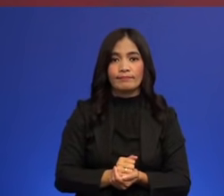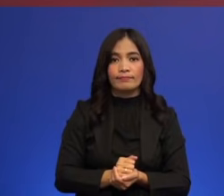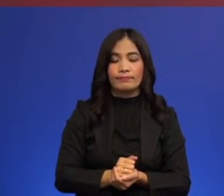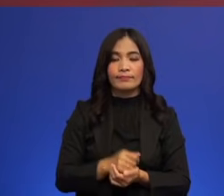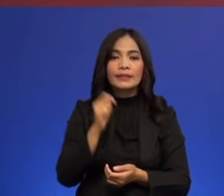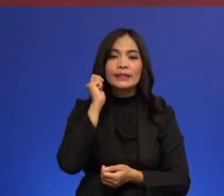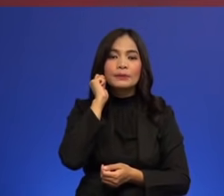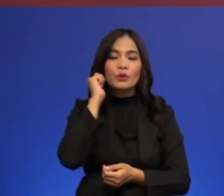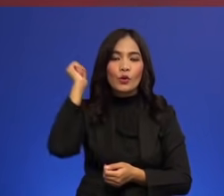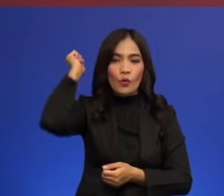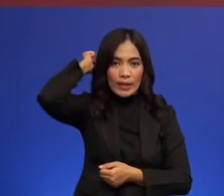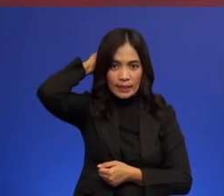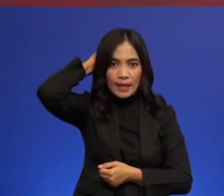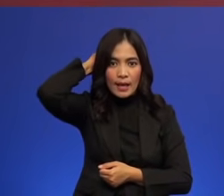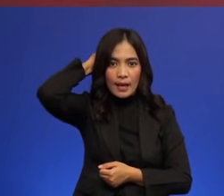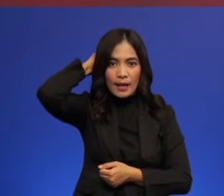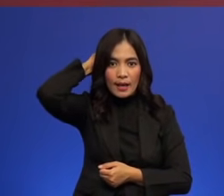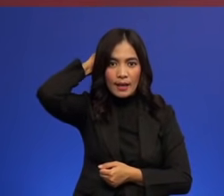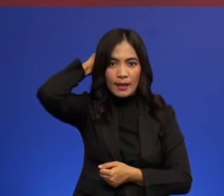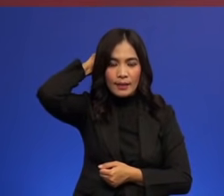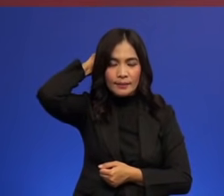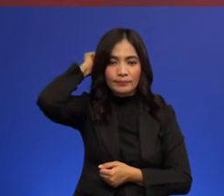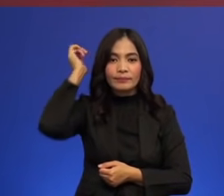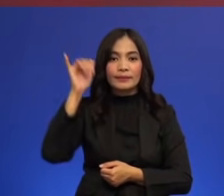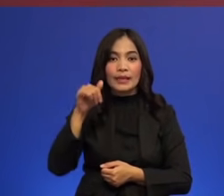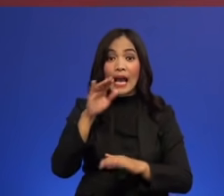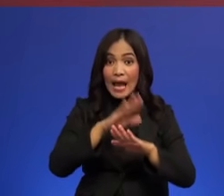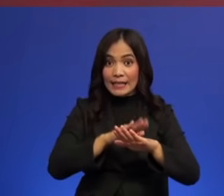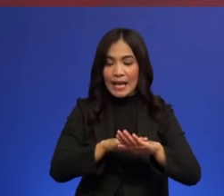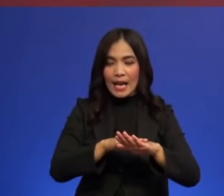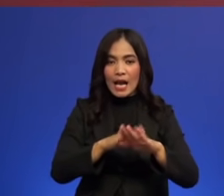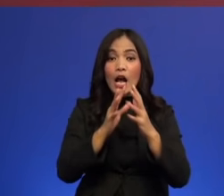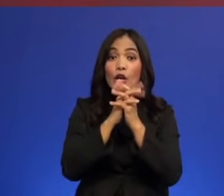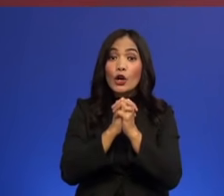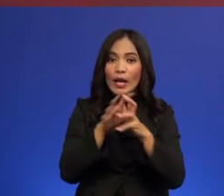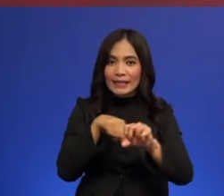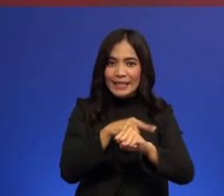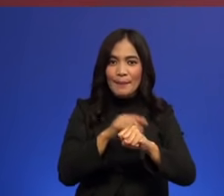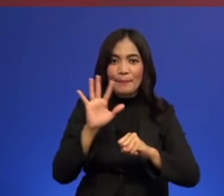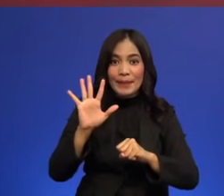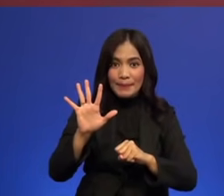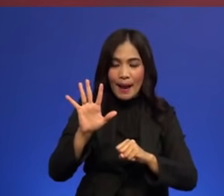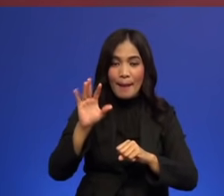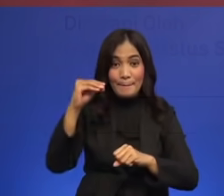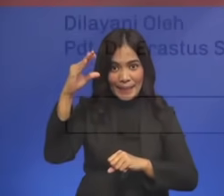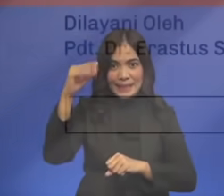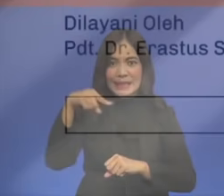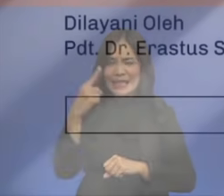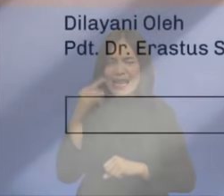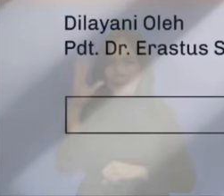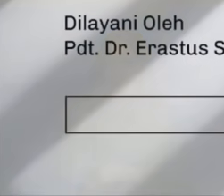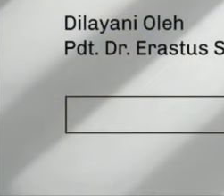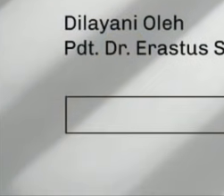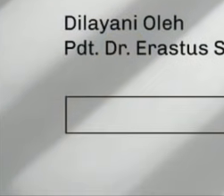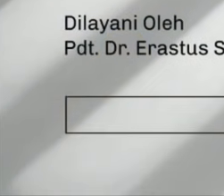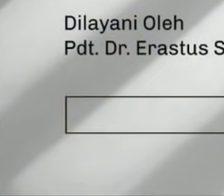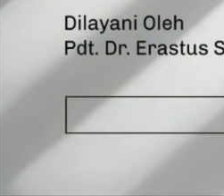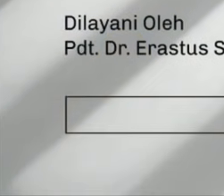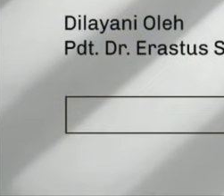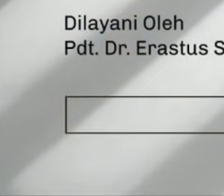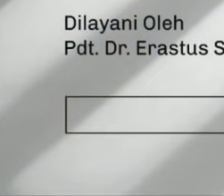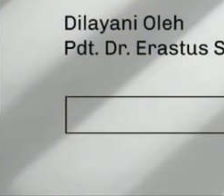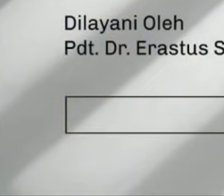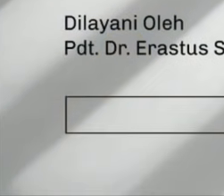Kaum ibu, kaum wanita, ya, saya ajak berdoa setiap pagi jam 5, ya. Dan kalau